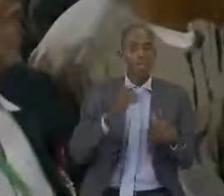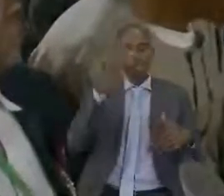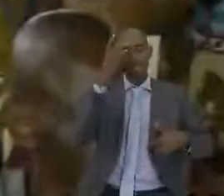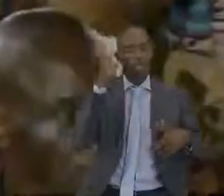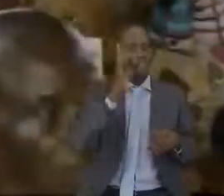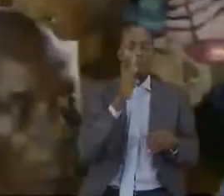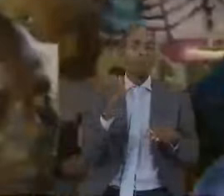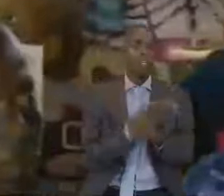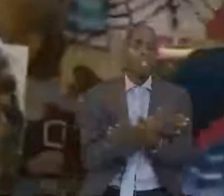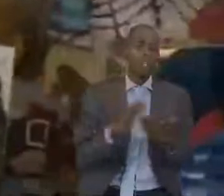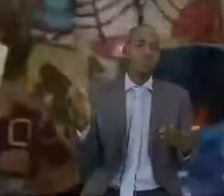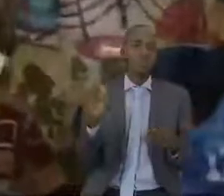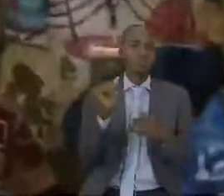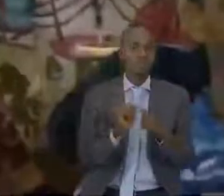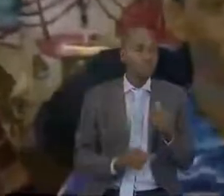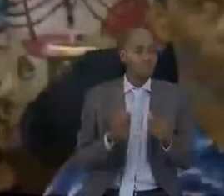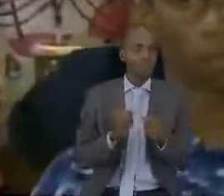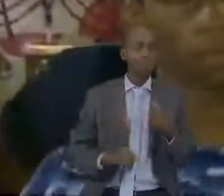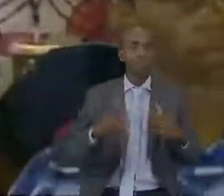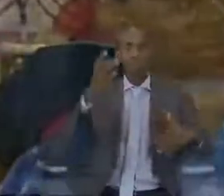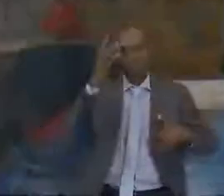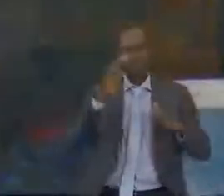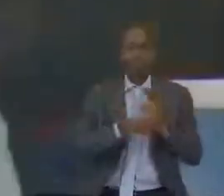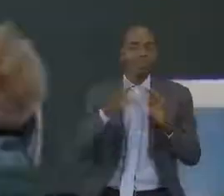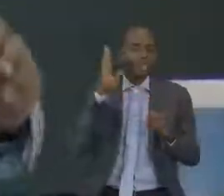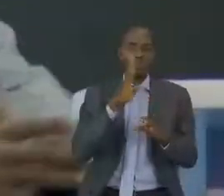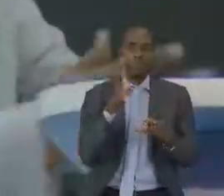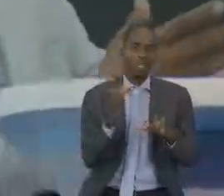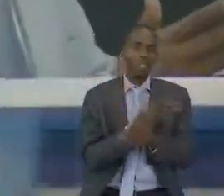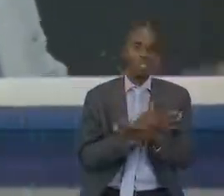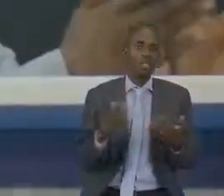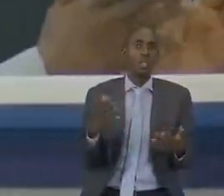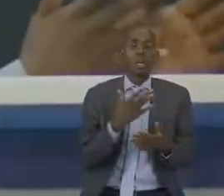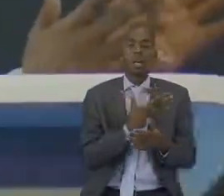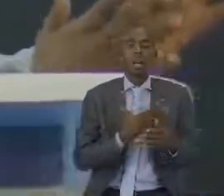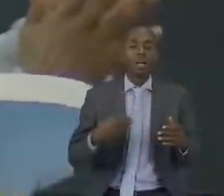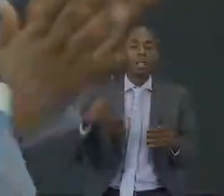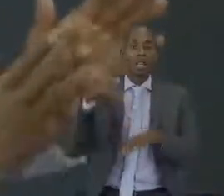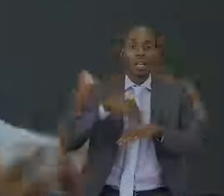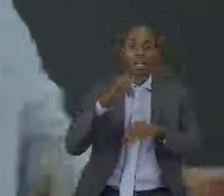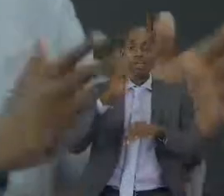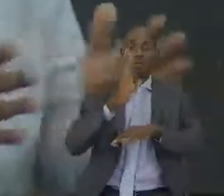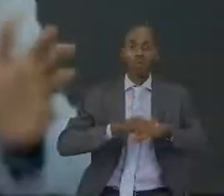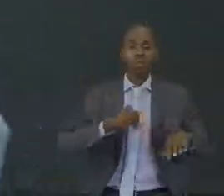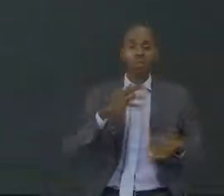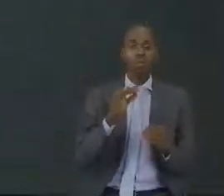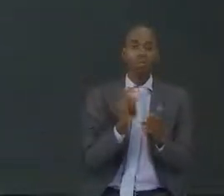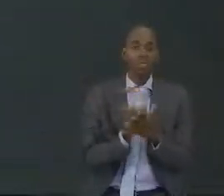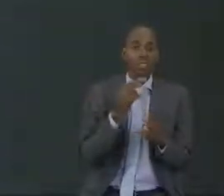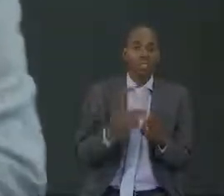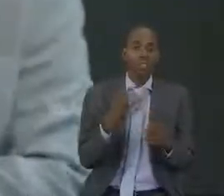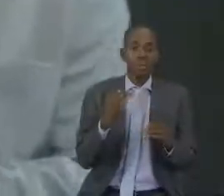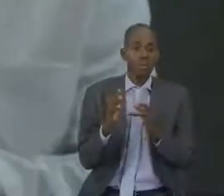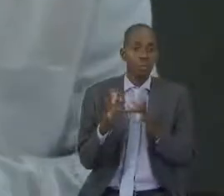Toute plaie sera ôtée. Toute infirmité sera ôtée. À la mention du nom de Jésus,